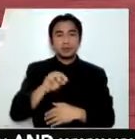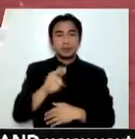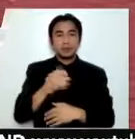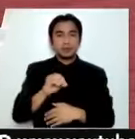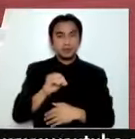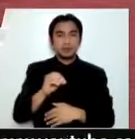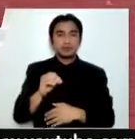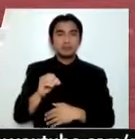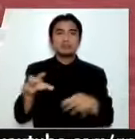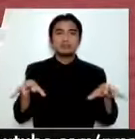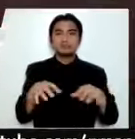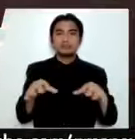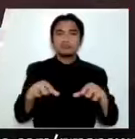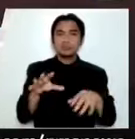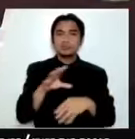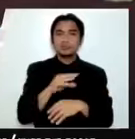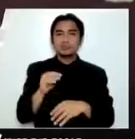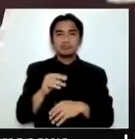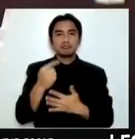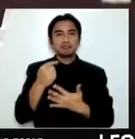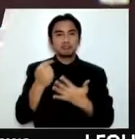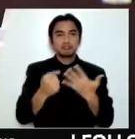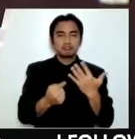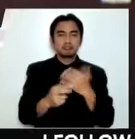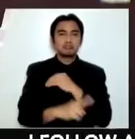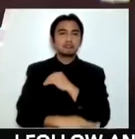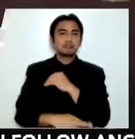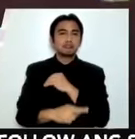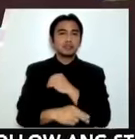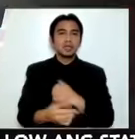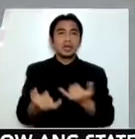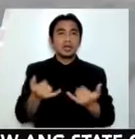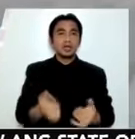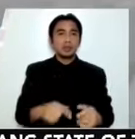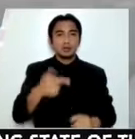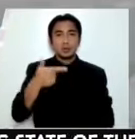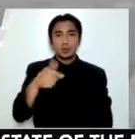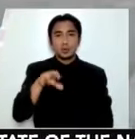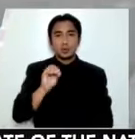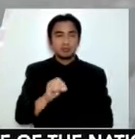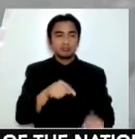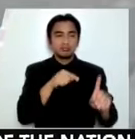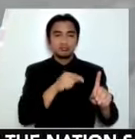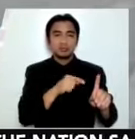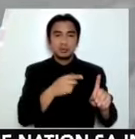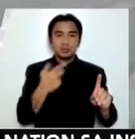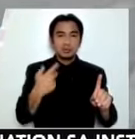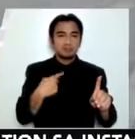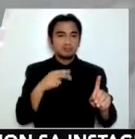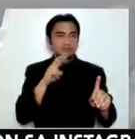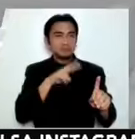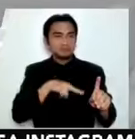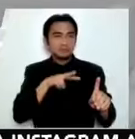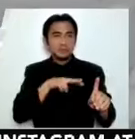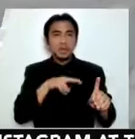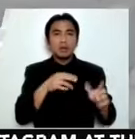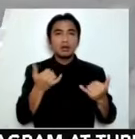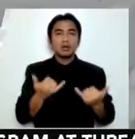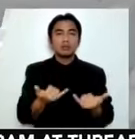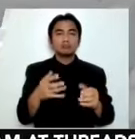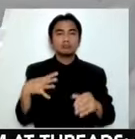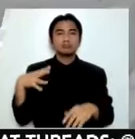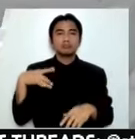rin daw na maging si suspended Bamban Mayor Alice Guo. Sinisika pa naming makuha ang panig ng Santa